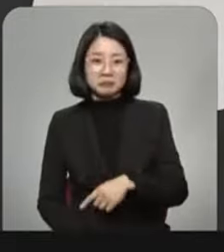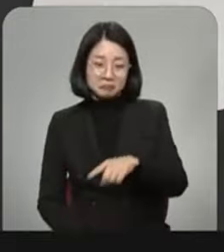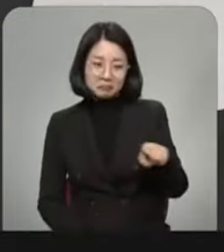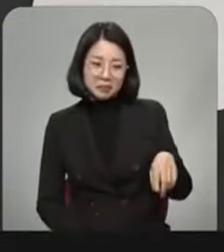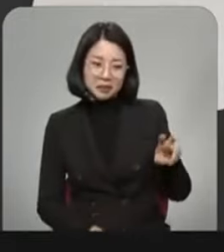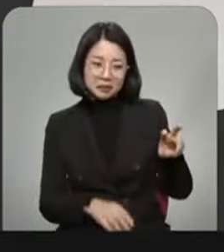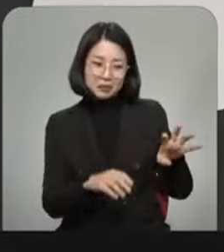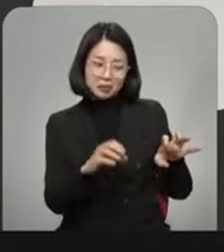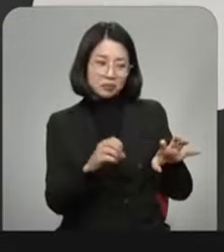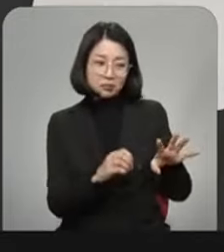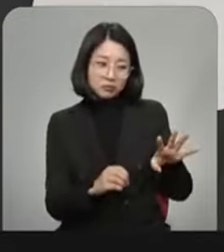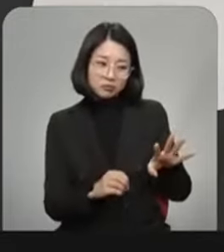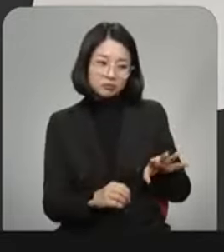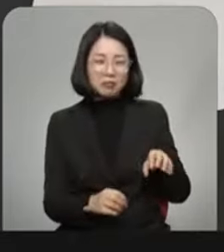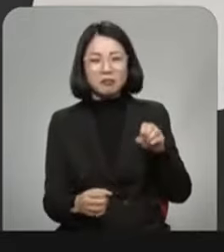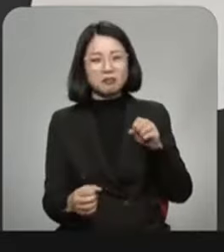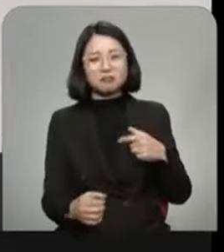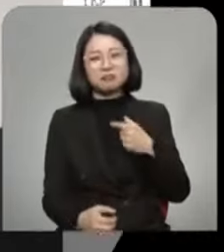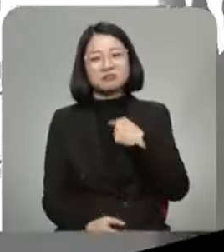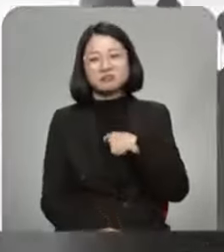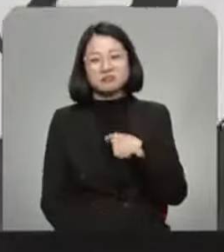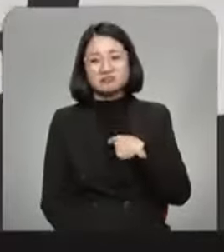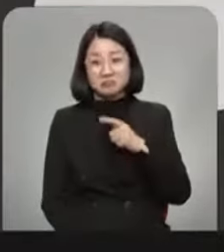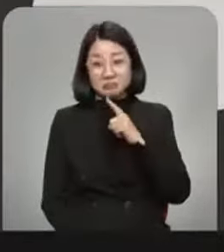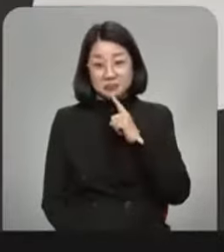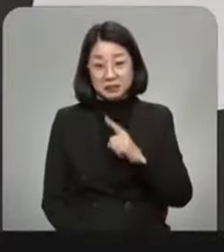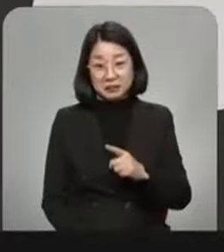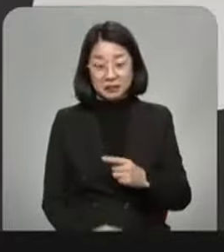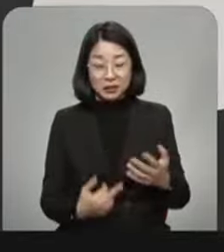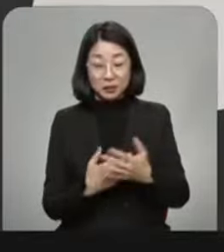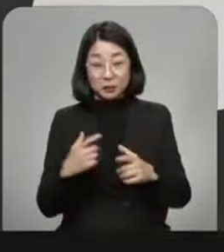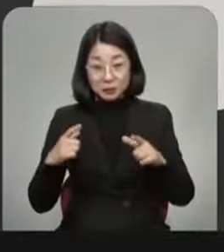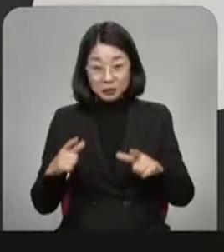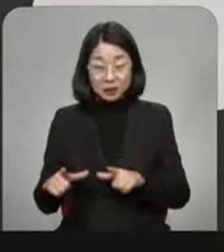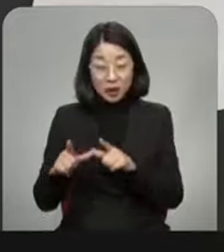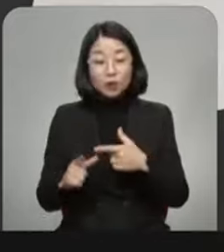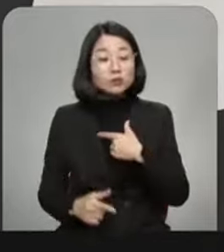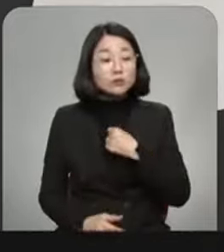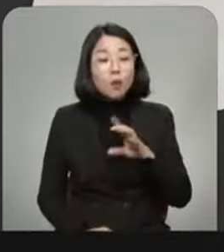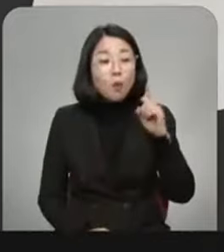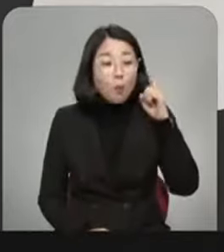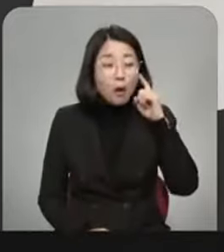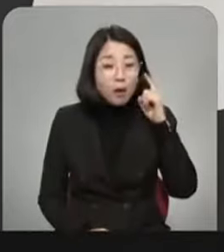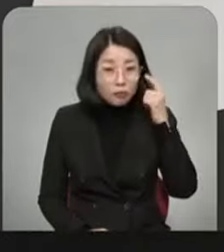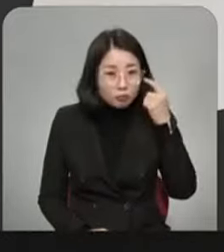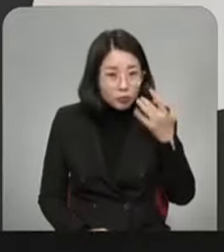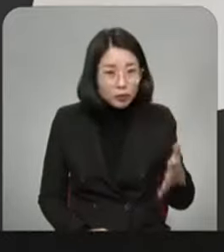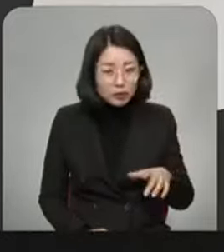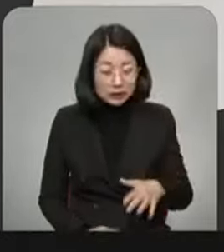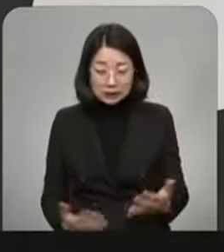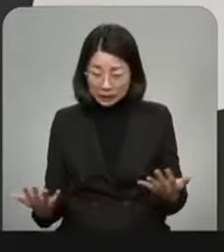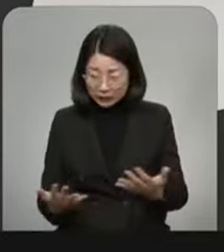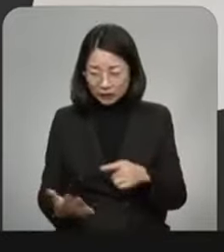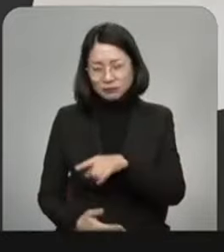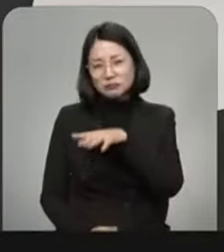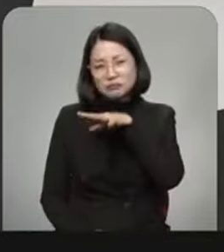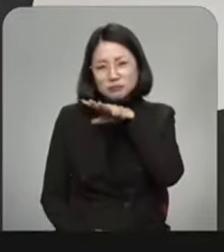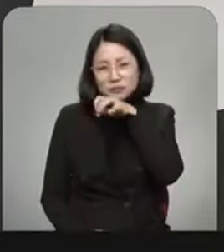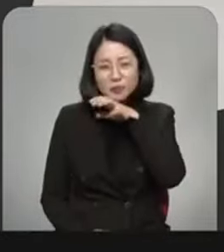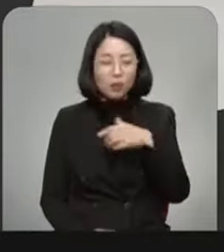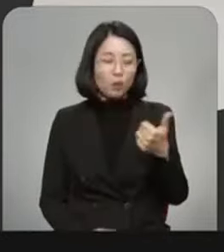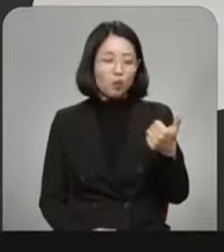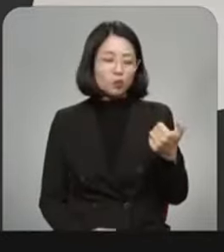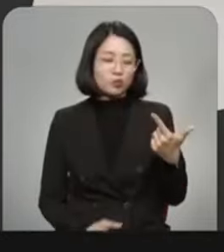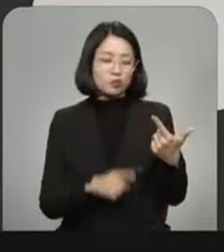정도가 그럴 생각이 없다고 답했습니다 강원도에 살고 싶지 않은 이론 현재 직장생활 불만족이